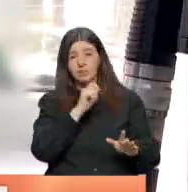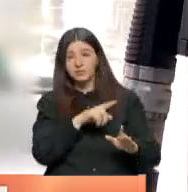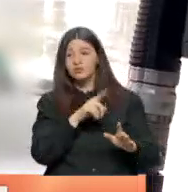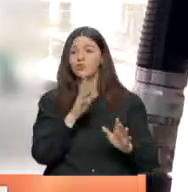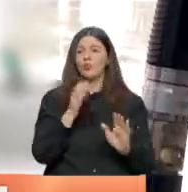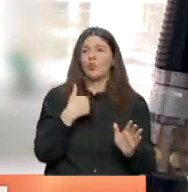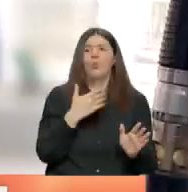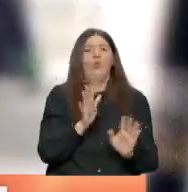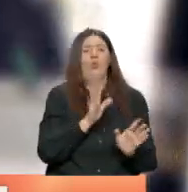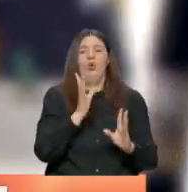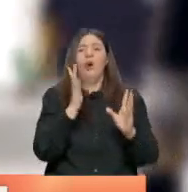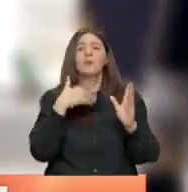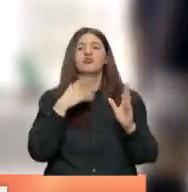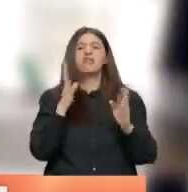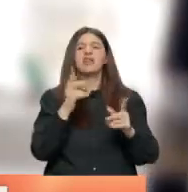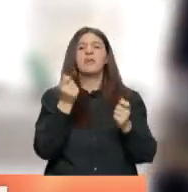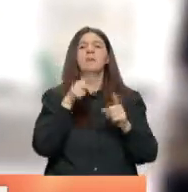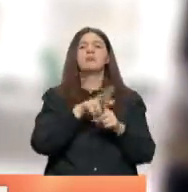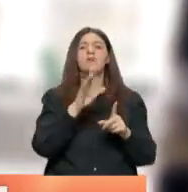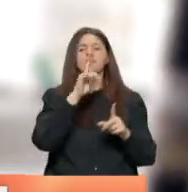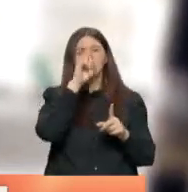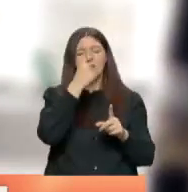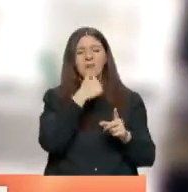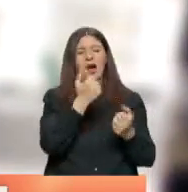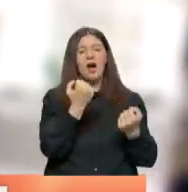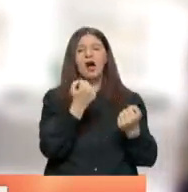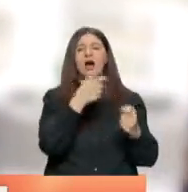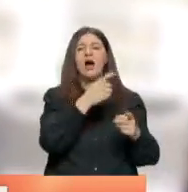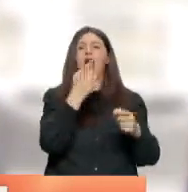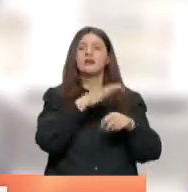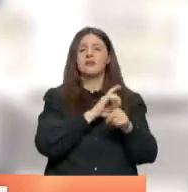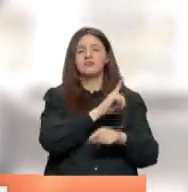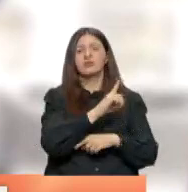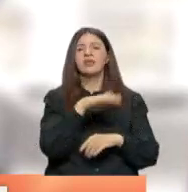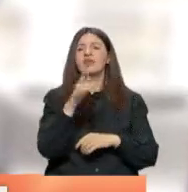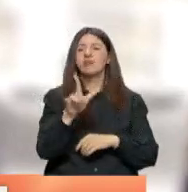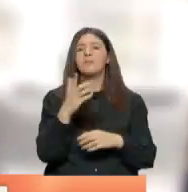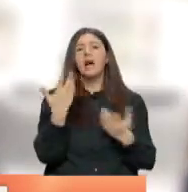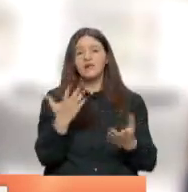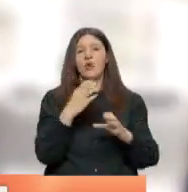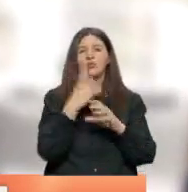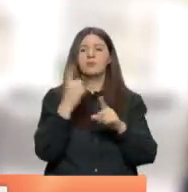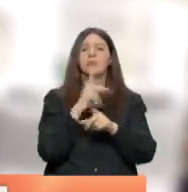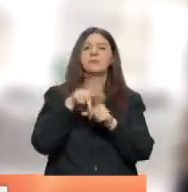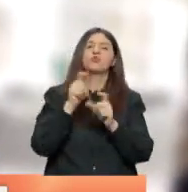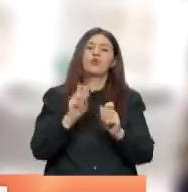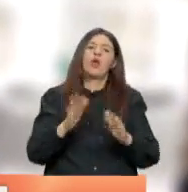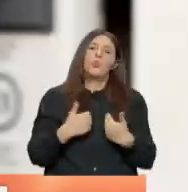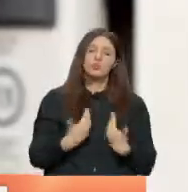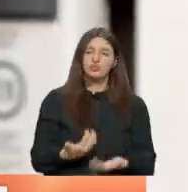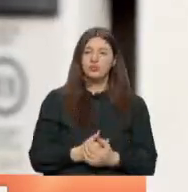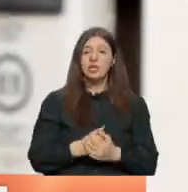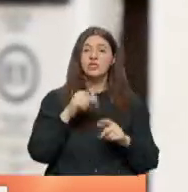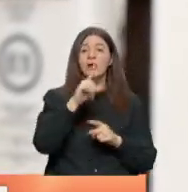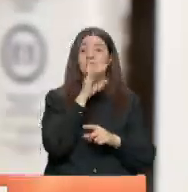yok fullemedim. Çok sık kullanmıyorum. Sadece babamı hastaneye getirip götürürken diğer ihtiyaçlarımı maalesef ki toplu taşıtla yapmak zorundayız.